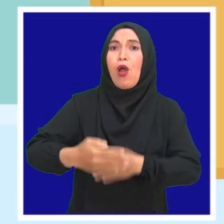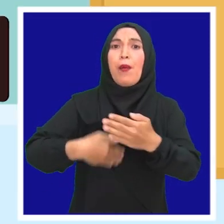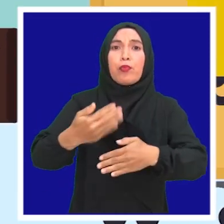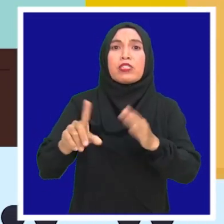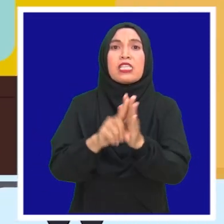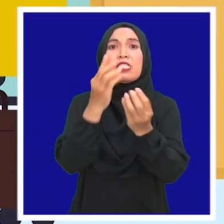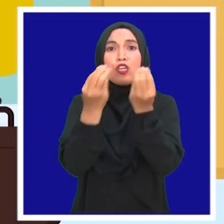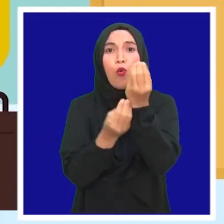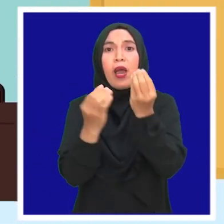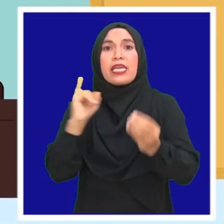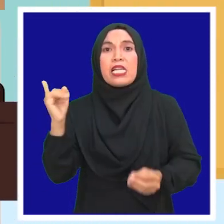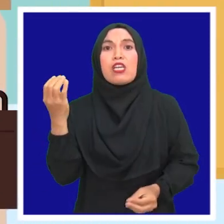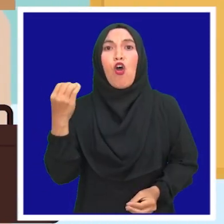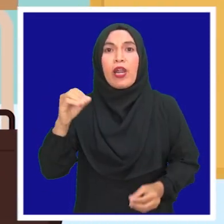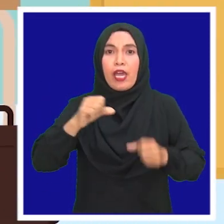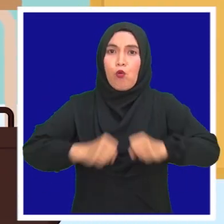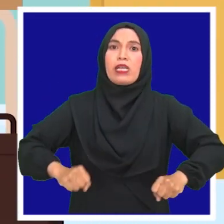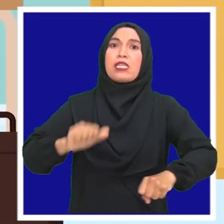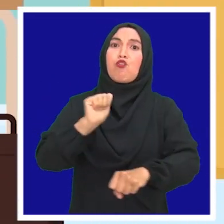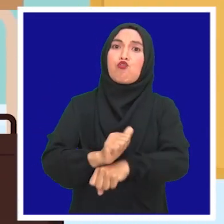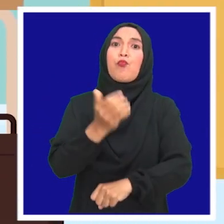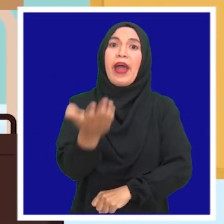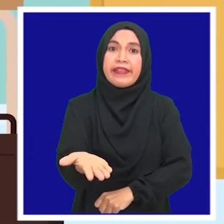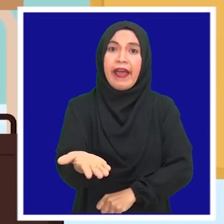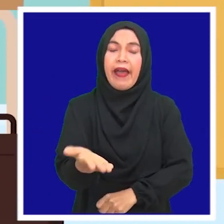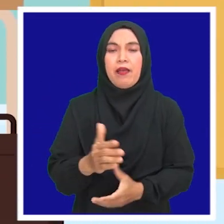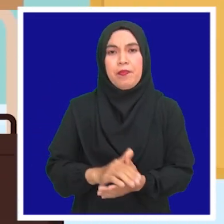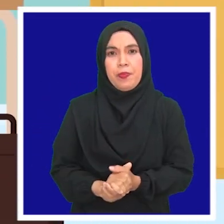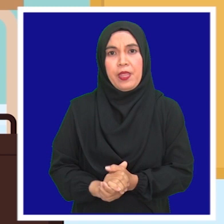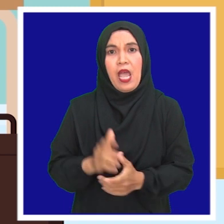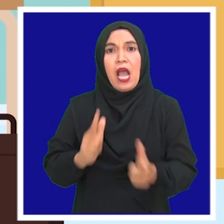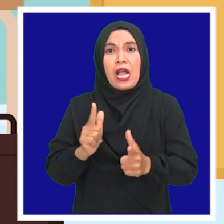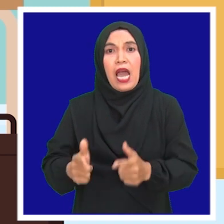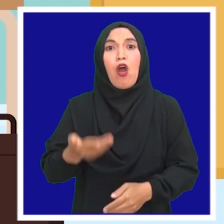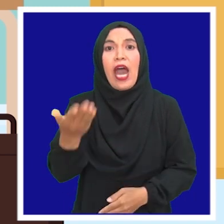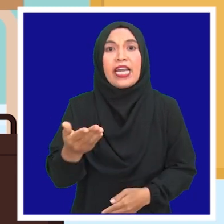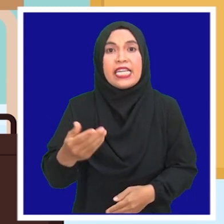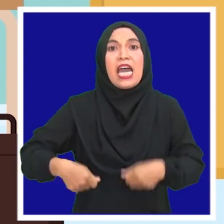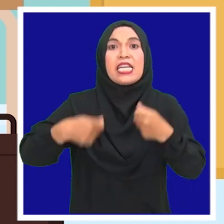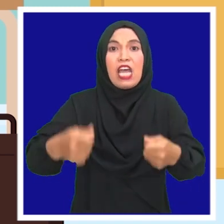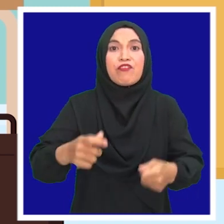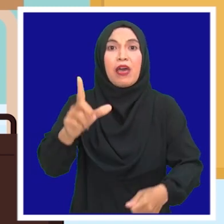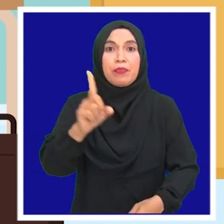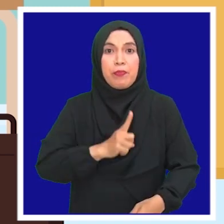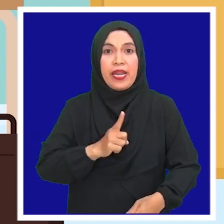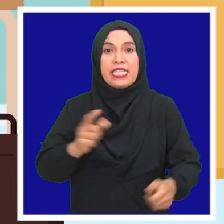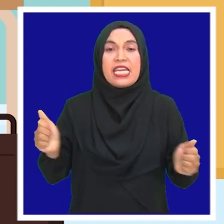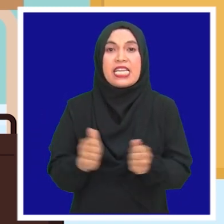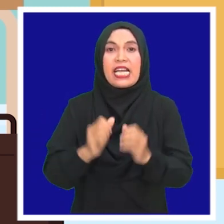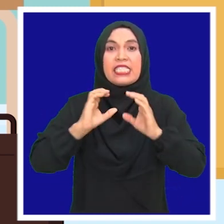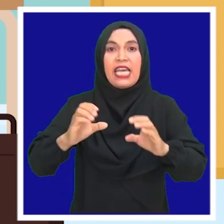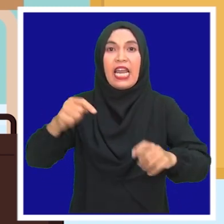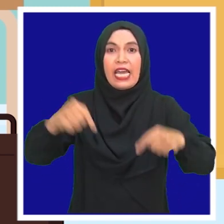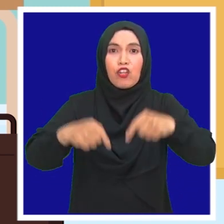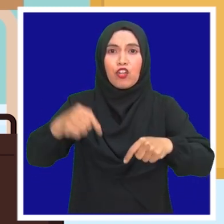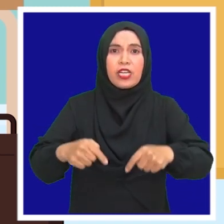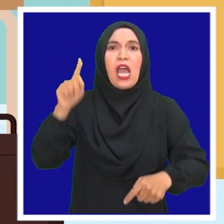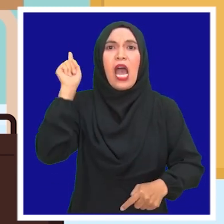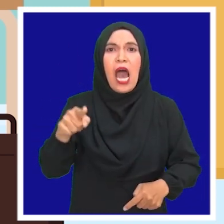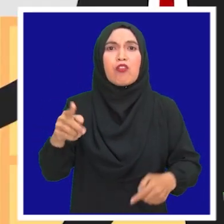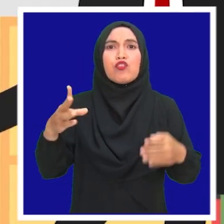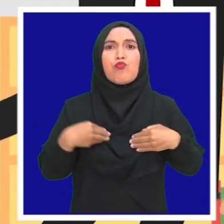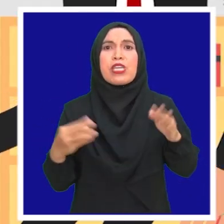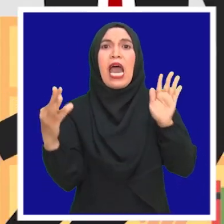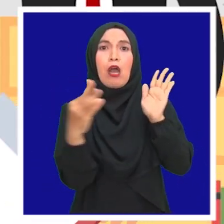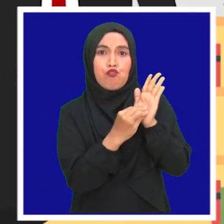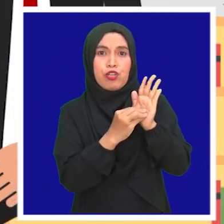hukum anjen. Upami anjen ngadaptar pribadi ku cara elektronik, anjen kudu ngagaduhan akun e-court anu didamelkeun